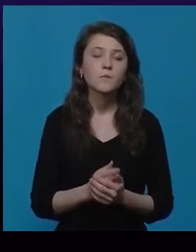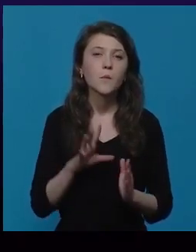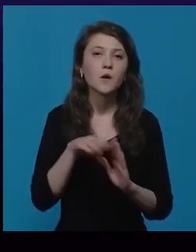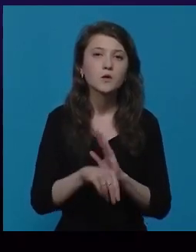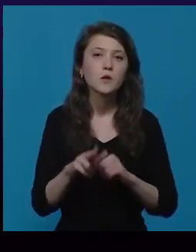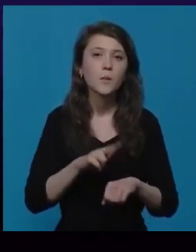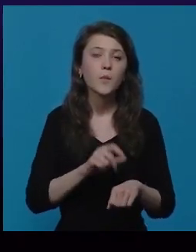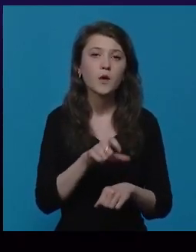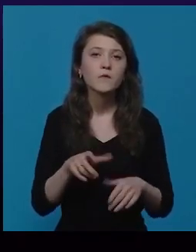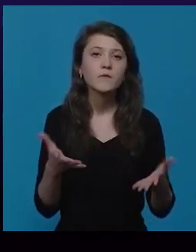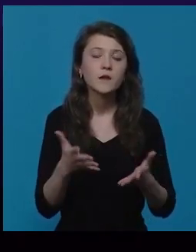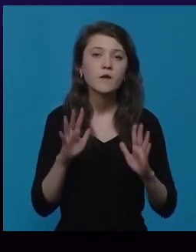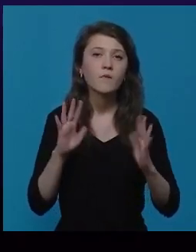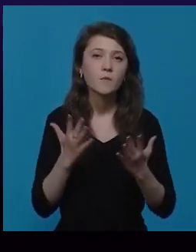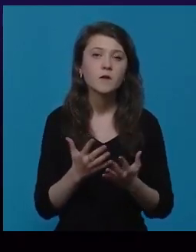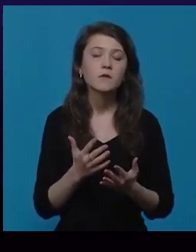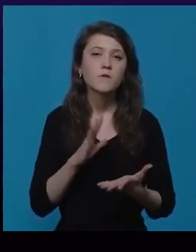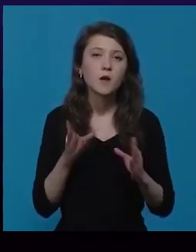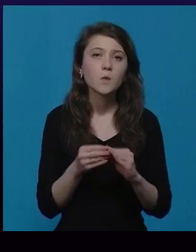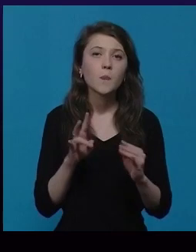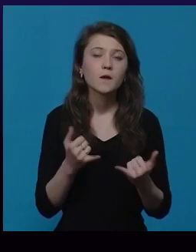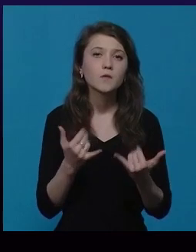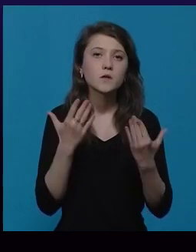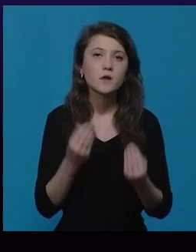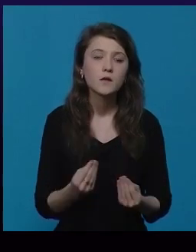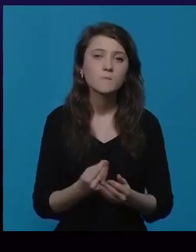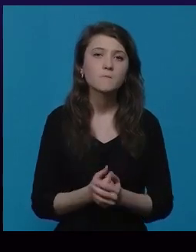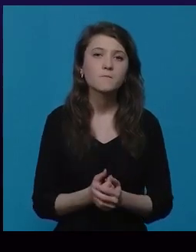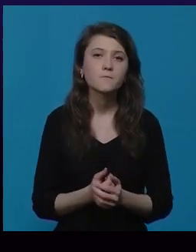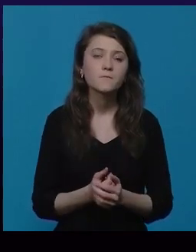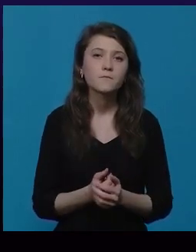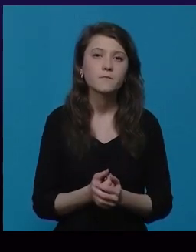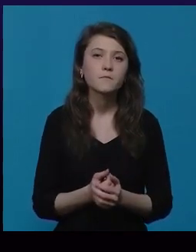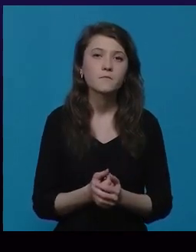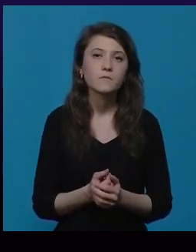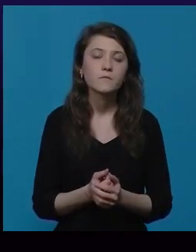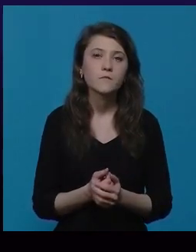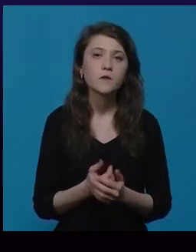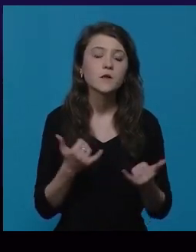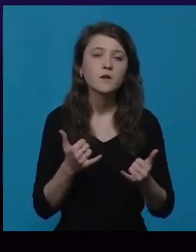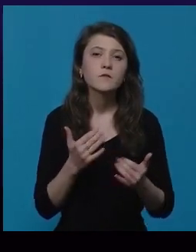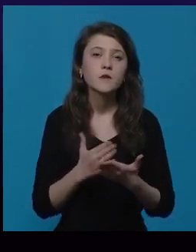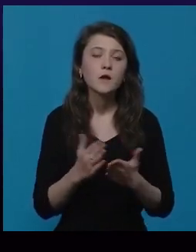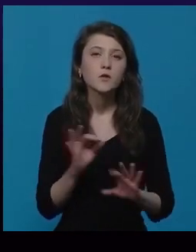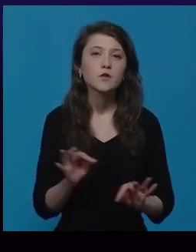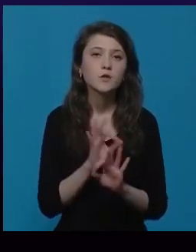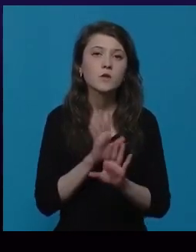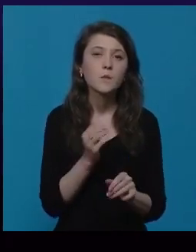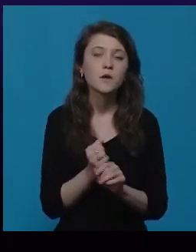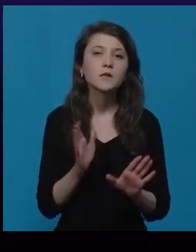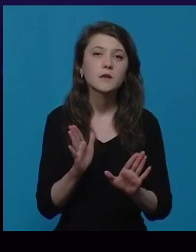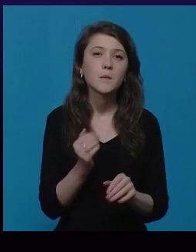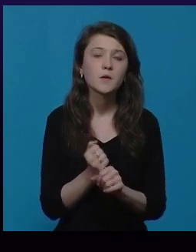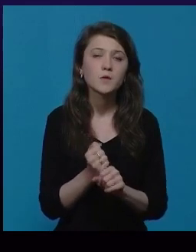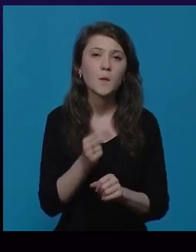деяких випадках, в результаті на сьогоднішній день не стихійні ринки, не це все все, нічого не працює взагалі, такі продуктові магазини, де